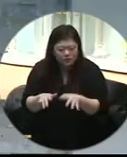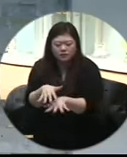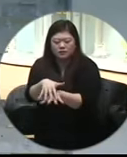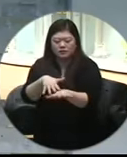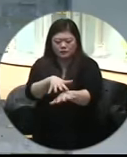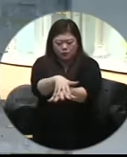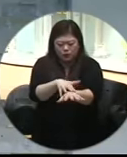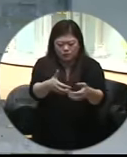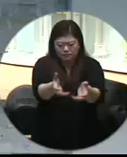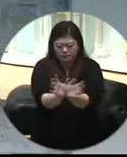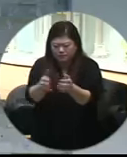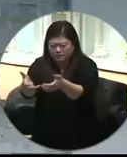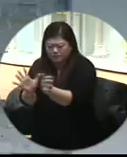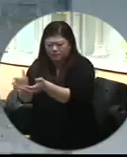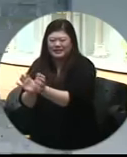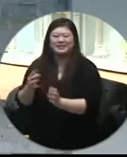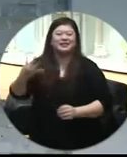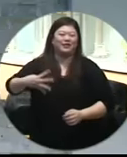자,